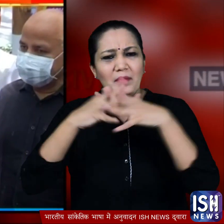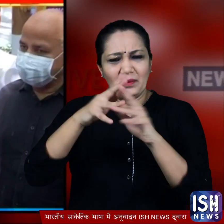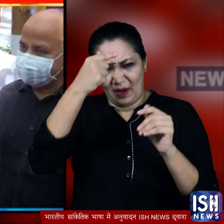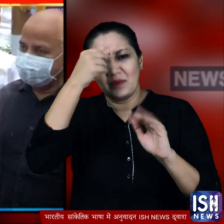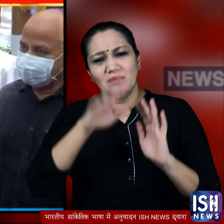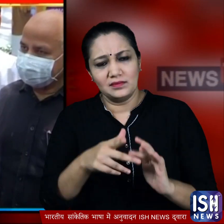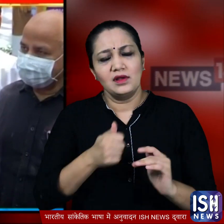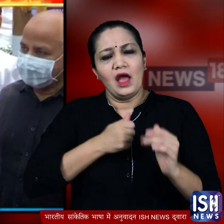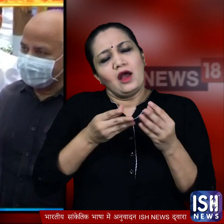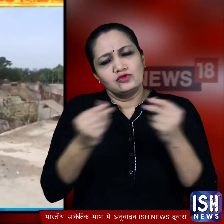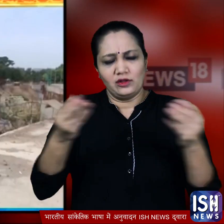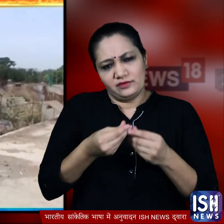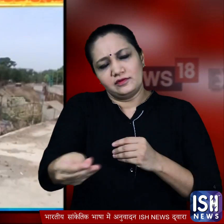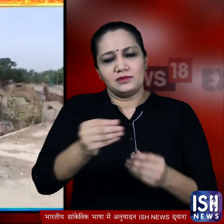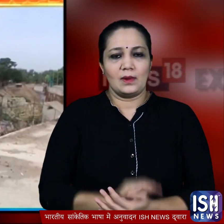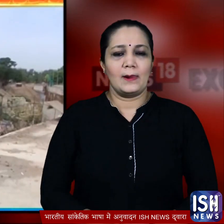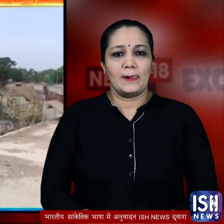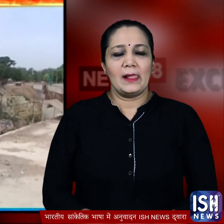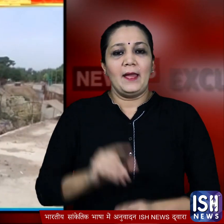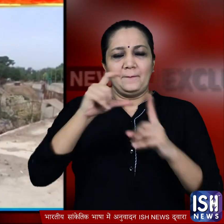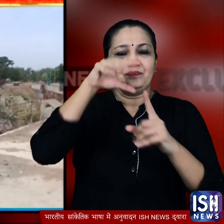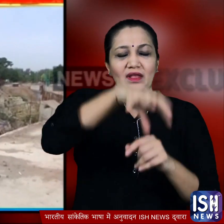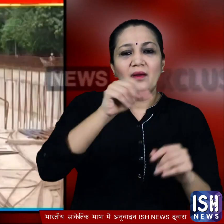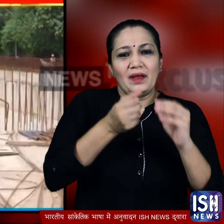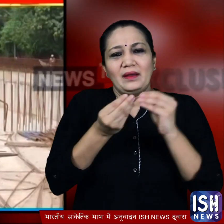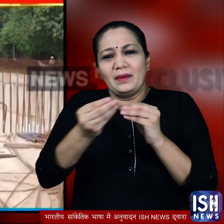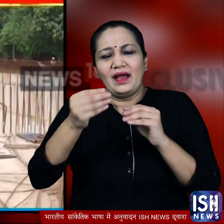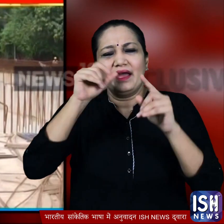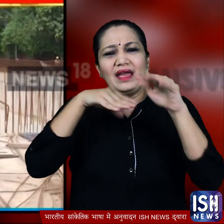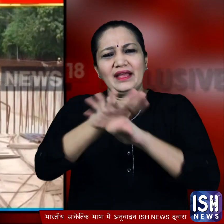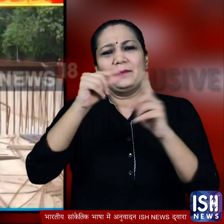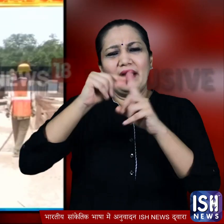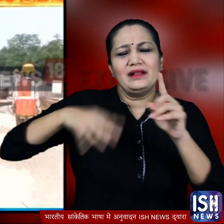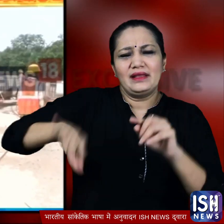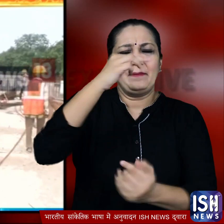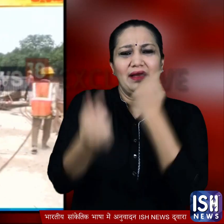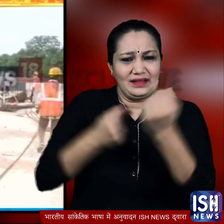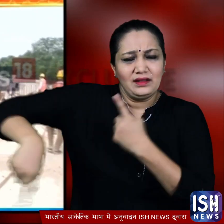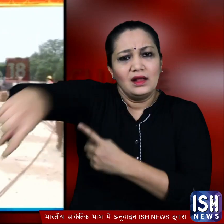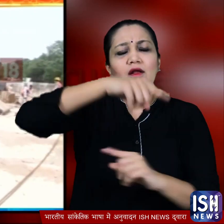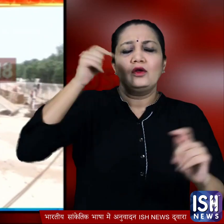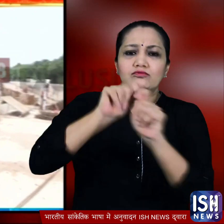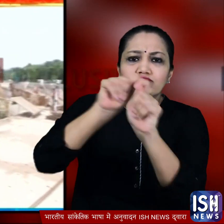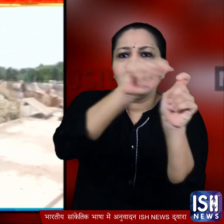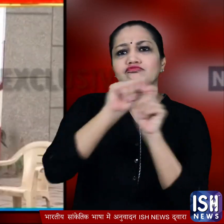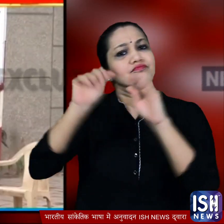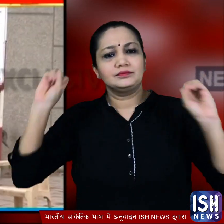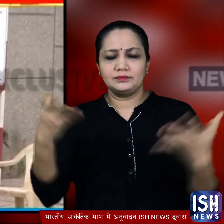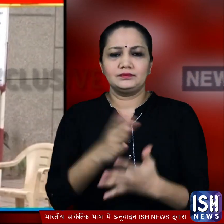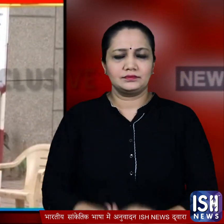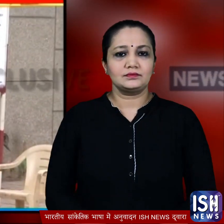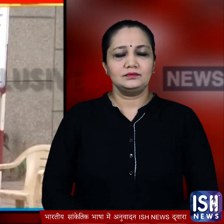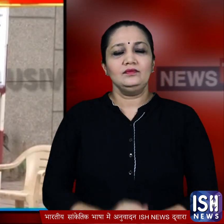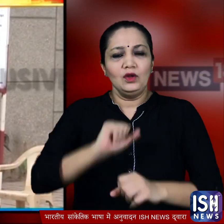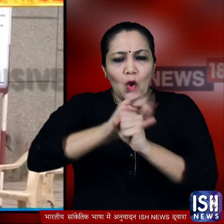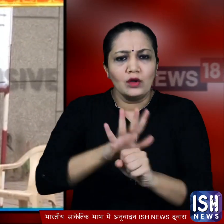थोड़ी दिक्कत थी, उसको ठीक कर देंगे। राजधानी के प्रगति मैदान की एक कंस्ट्रक्शन साइट पर भी लॉकडाउन के बाद दोबारा काम शुरू कर दिया गया। वहां